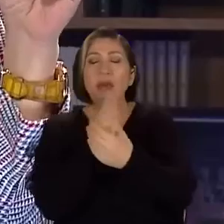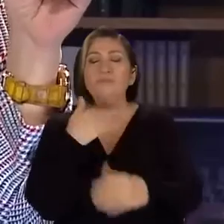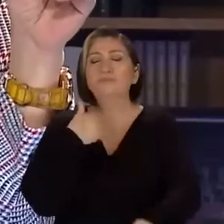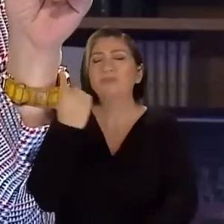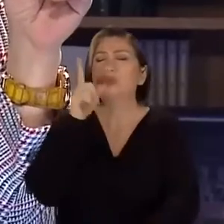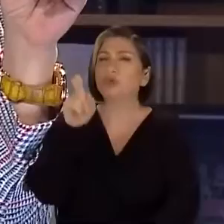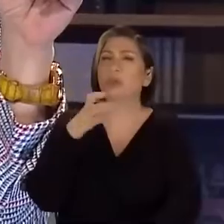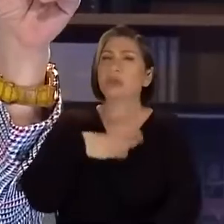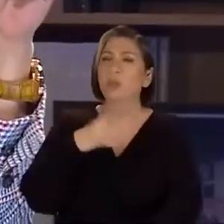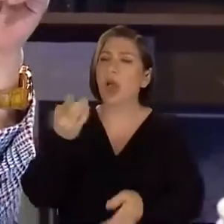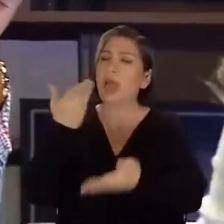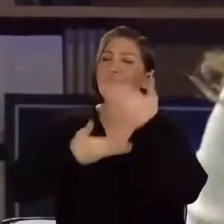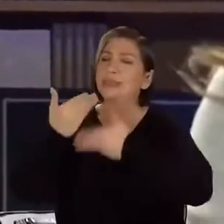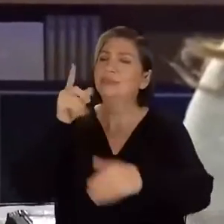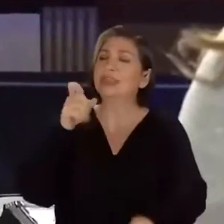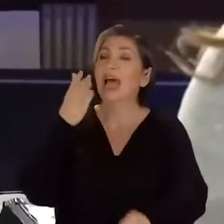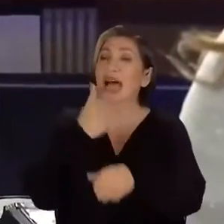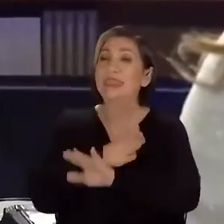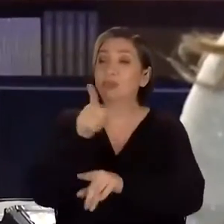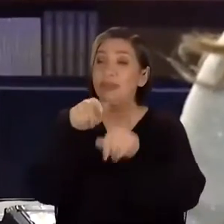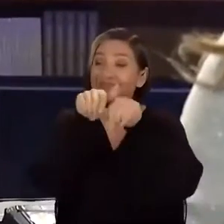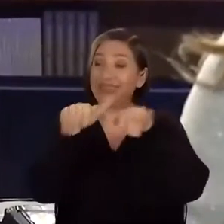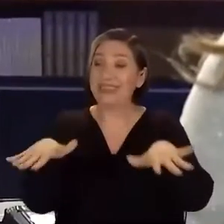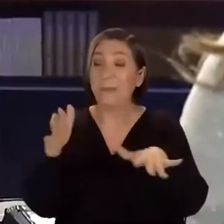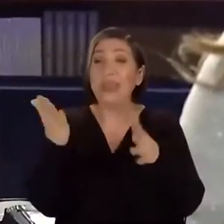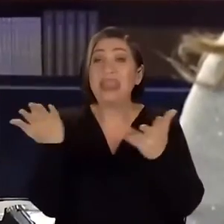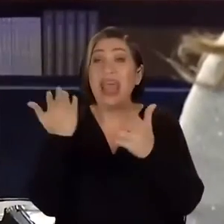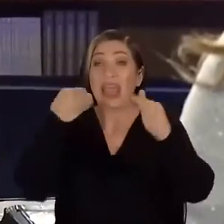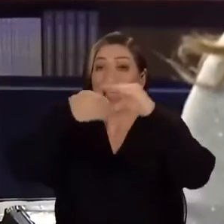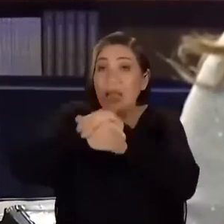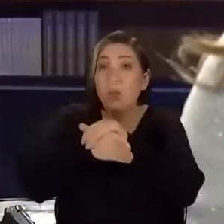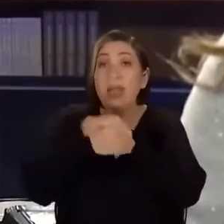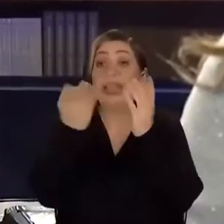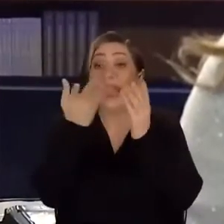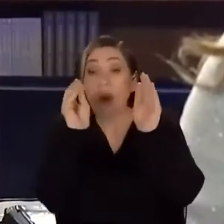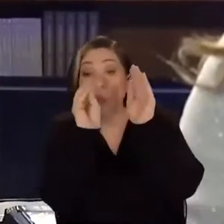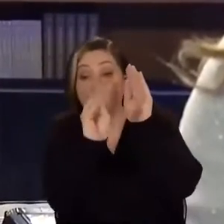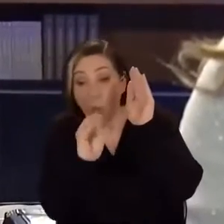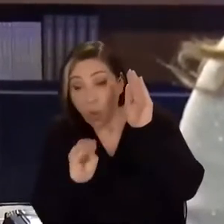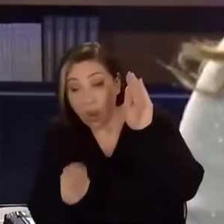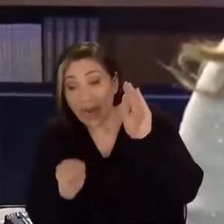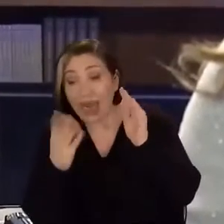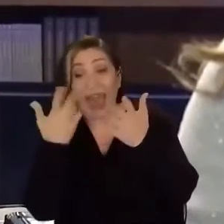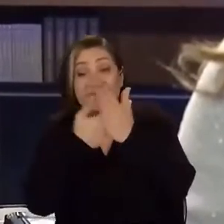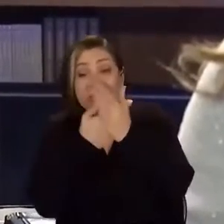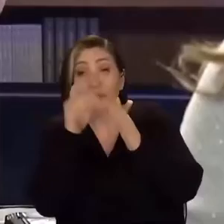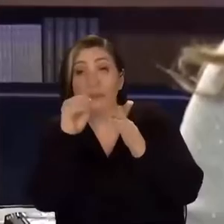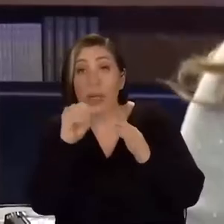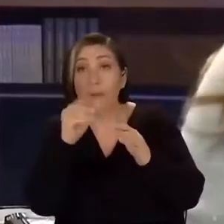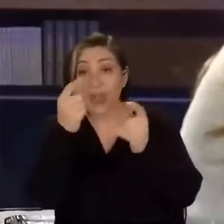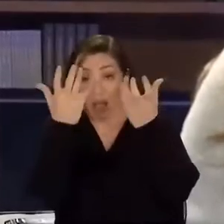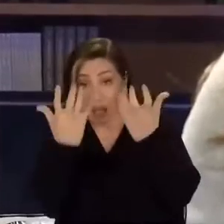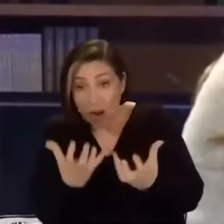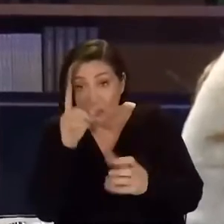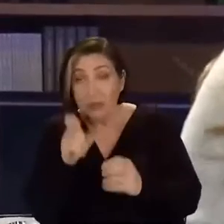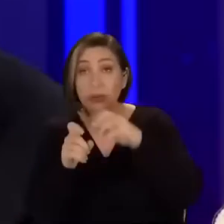istiyorum. Bunu bana tarif eder misiniz? Aslında sisteme neye giriyorlar? Ne yani, diye isimlendirilen bir şeye giriyorlar? Bir hacim mi?